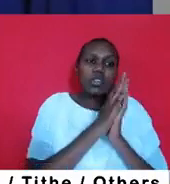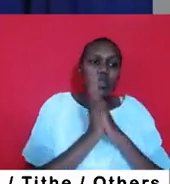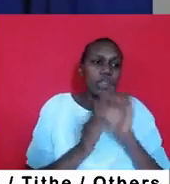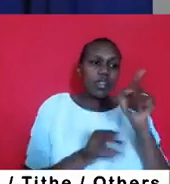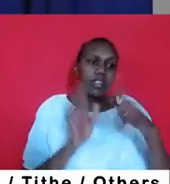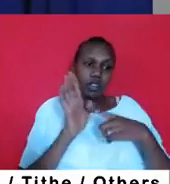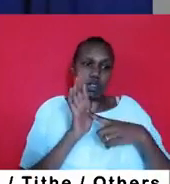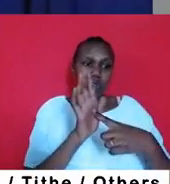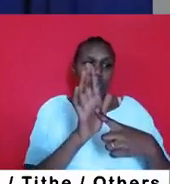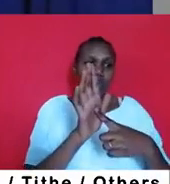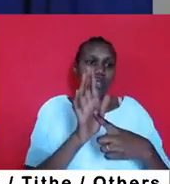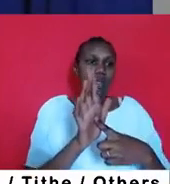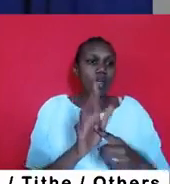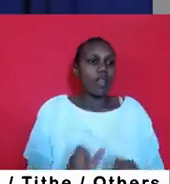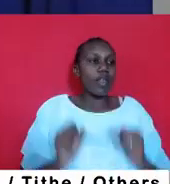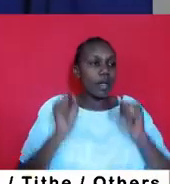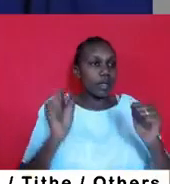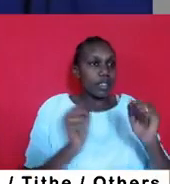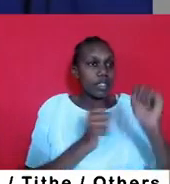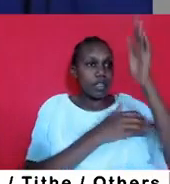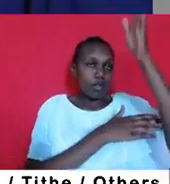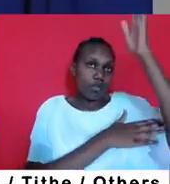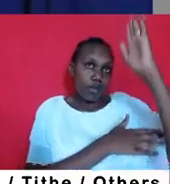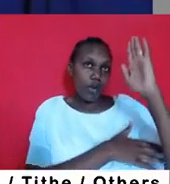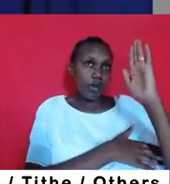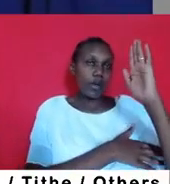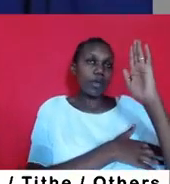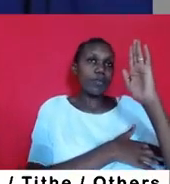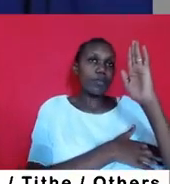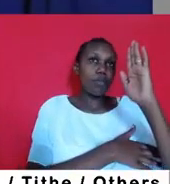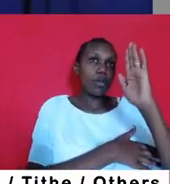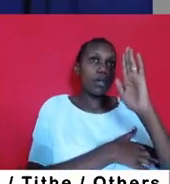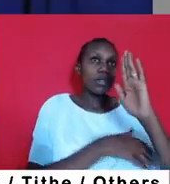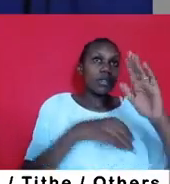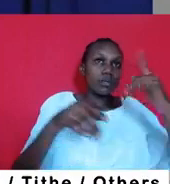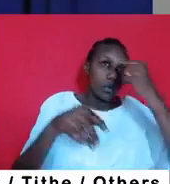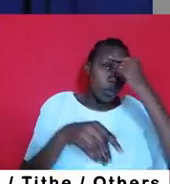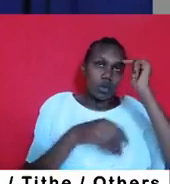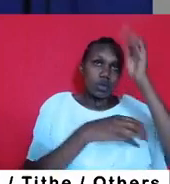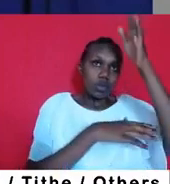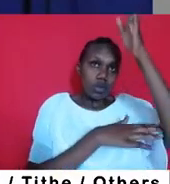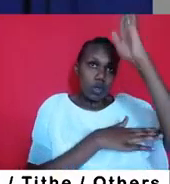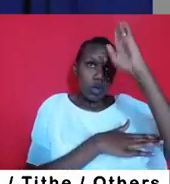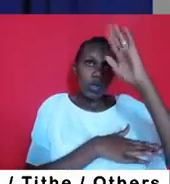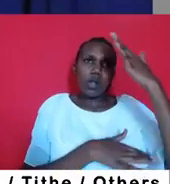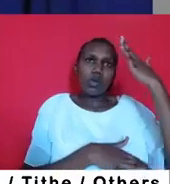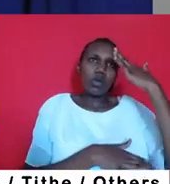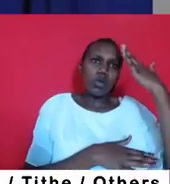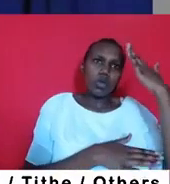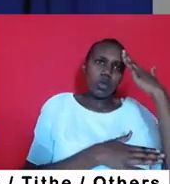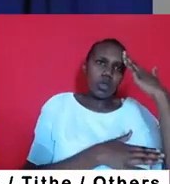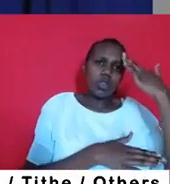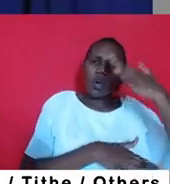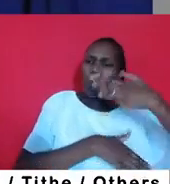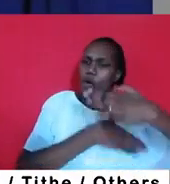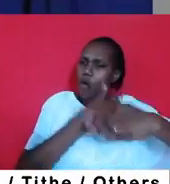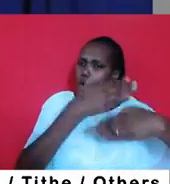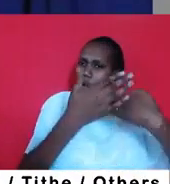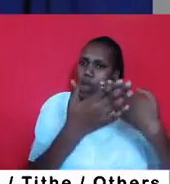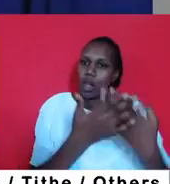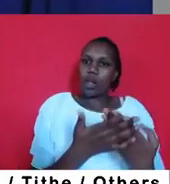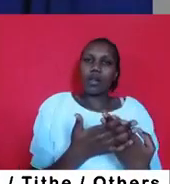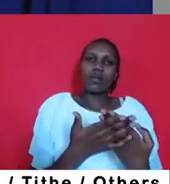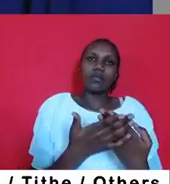yatuonyesha ukuu wa Mungu, kwa kuwa Mungu anajua mambo yote.